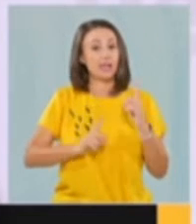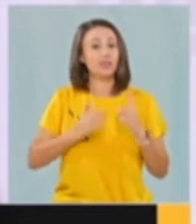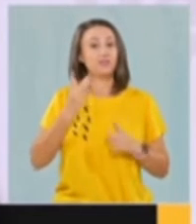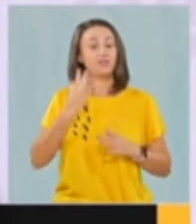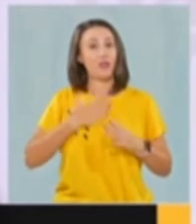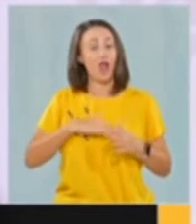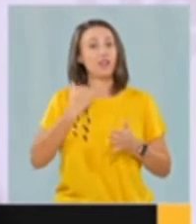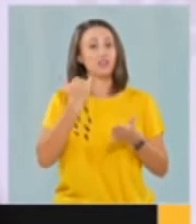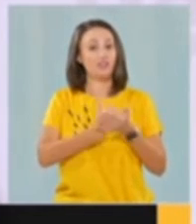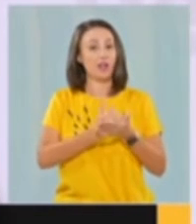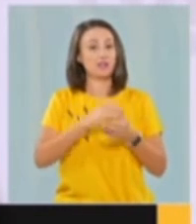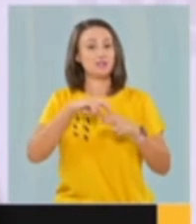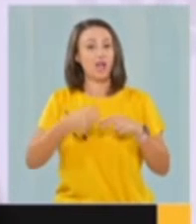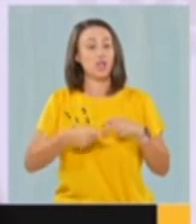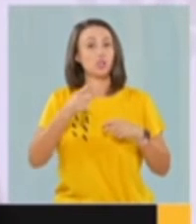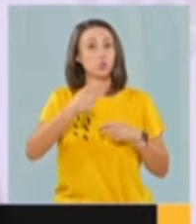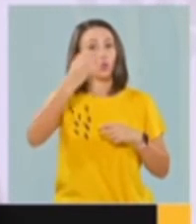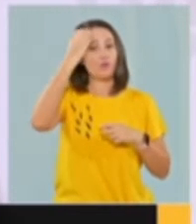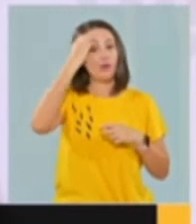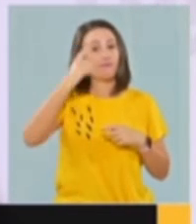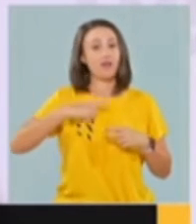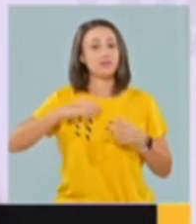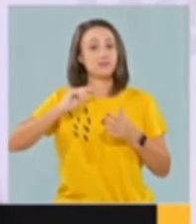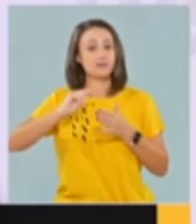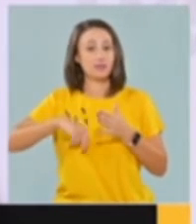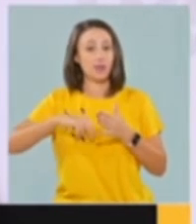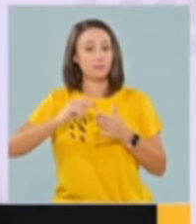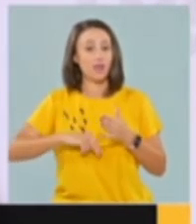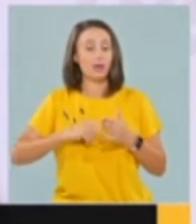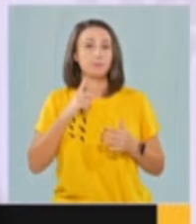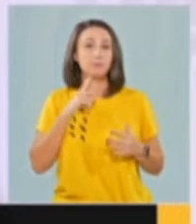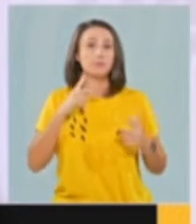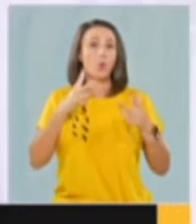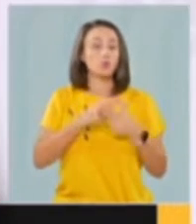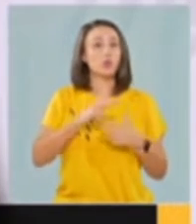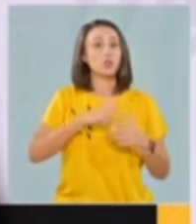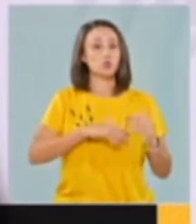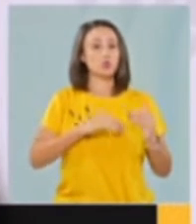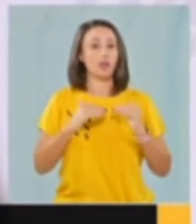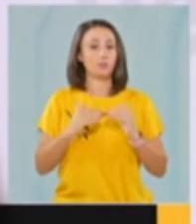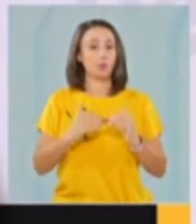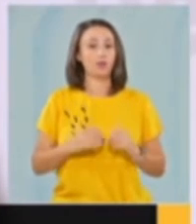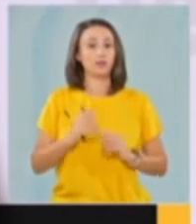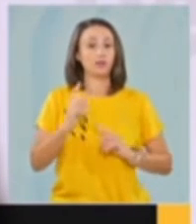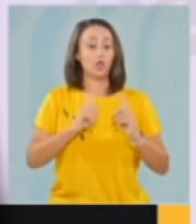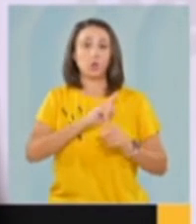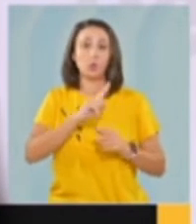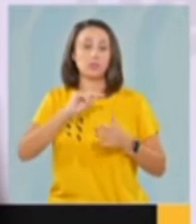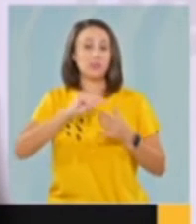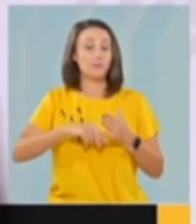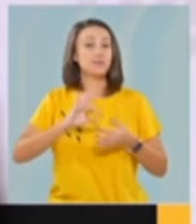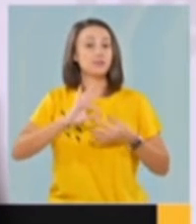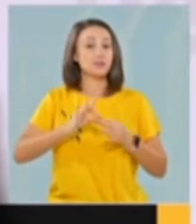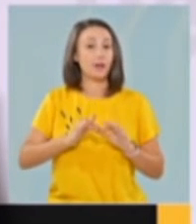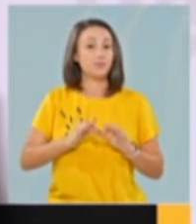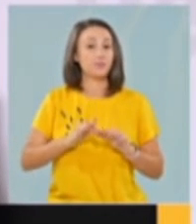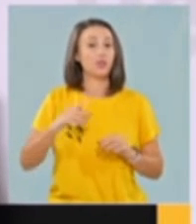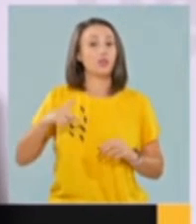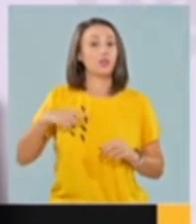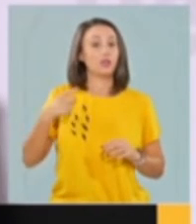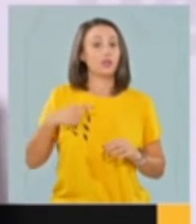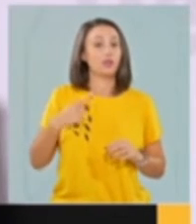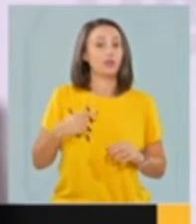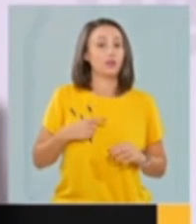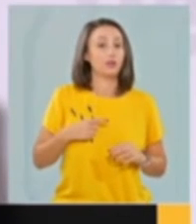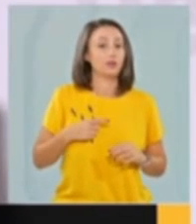cu adevărat să pice acest guvern, va semna moțiunea PSD. 34? Dacă nu semnează, înseamnă că e